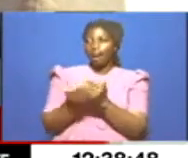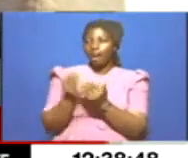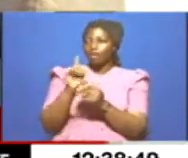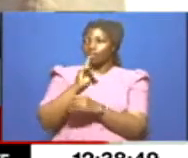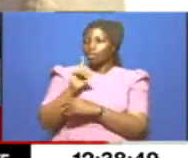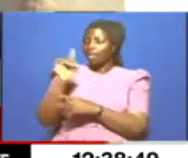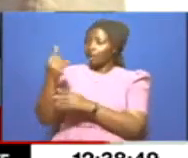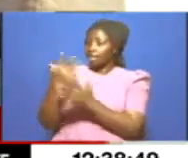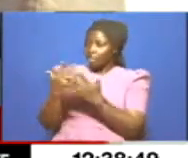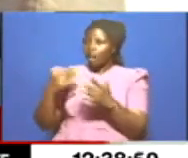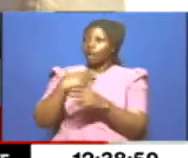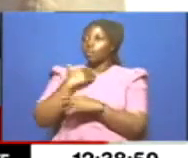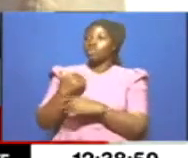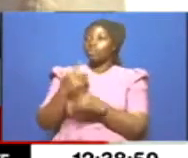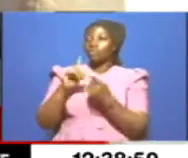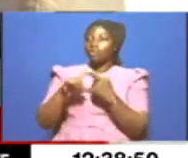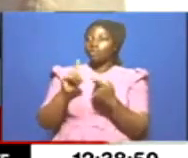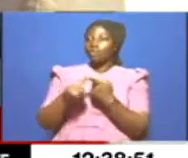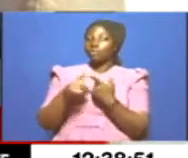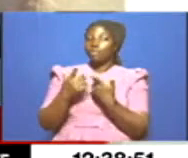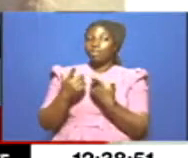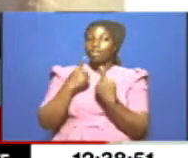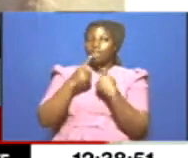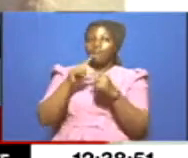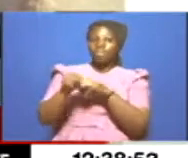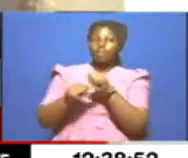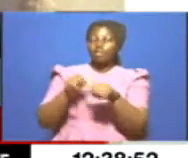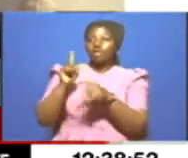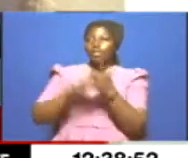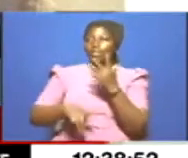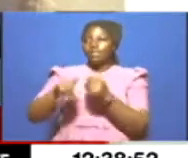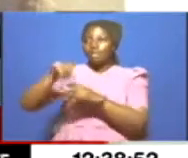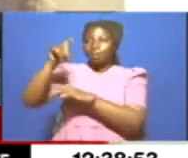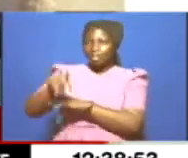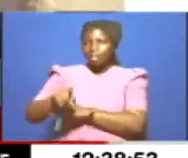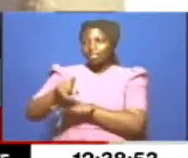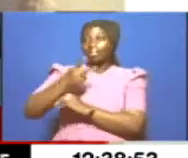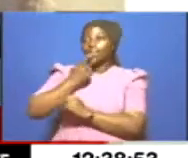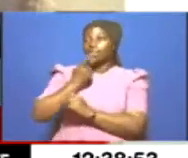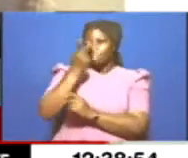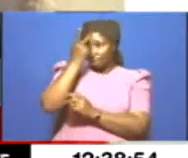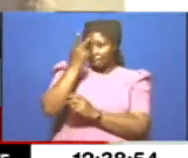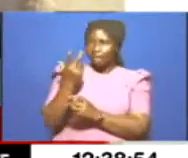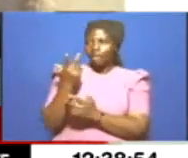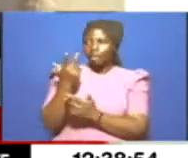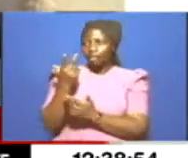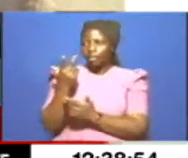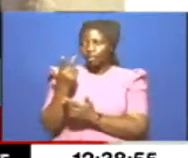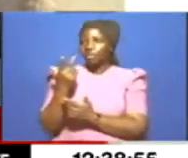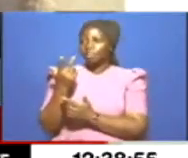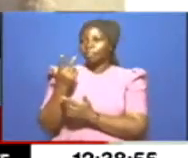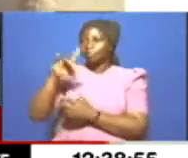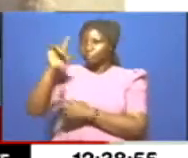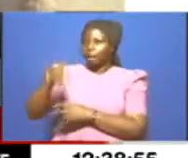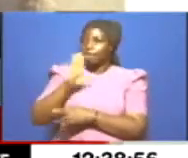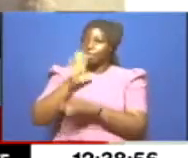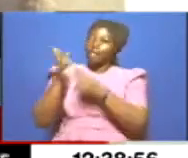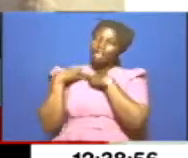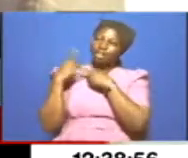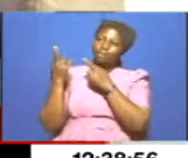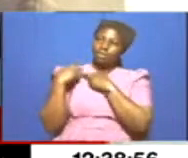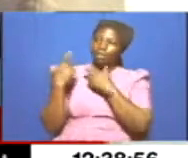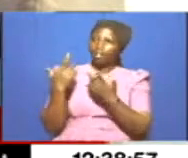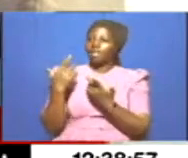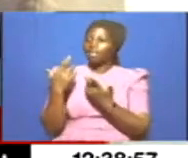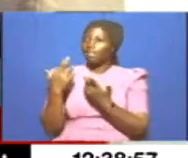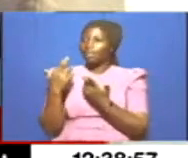la kwanza nataka kuongelelea kuhusu ni lazima mzazi uchukue nafasi yako. Maana ni kweli Kenyans tuko